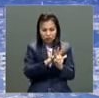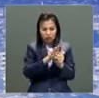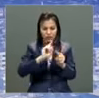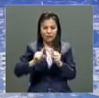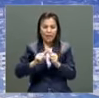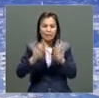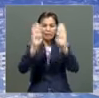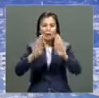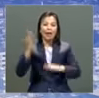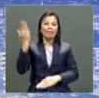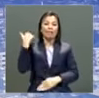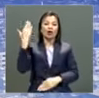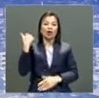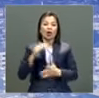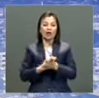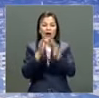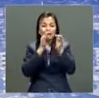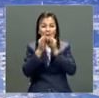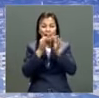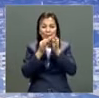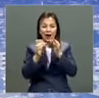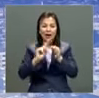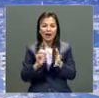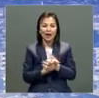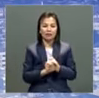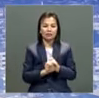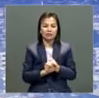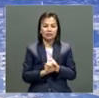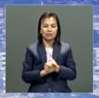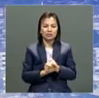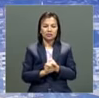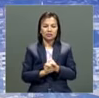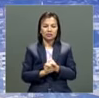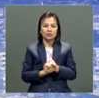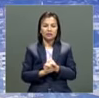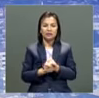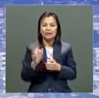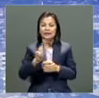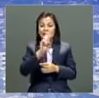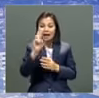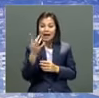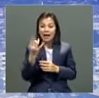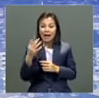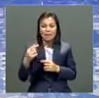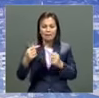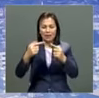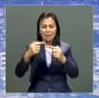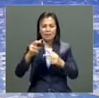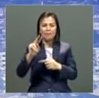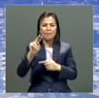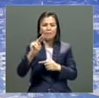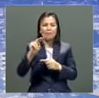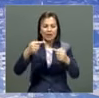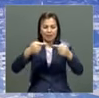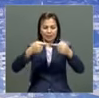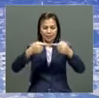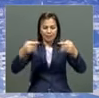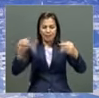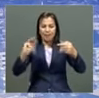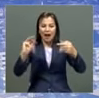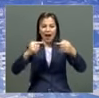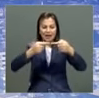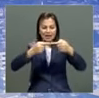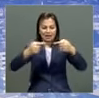ดิมๆเนี่ยท่านผู้ชมที่ผมเคยอธิบายก็คือเขาใช้ตรวจโดยการใช้ ไม้พันสำลีพูดง่ายๆเนี่ยนะฮะ